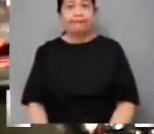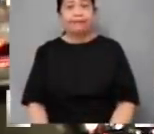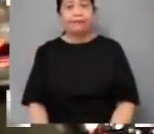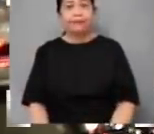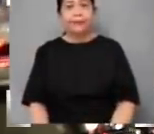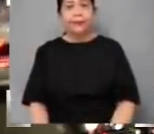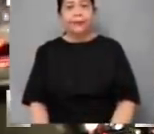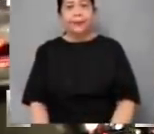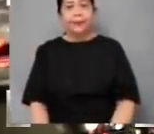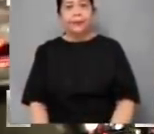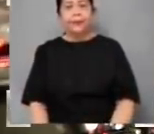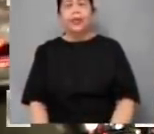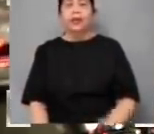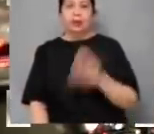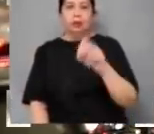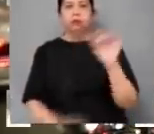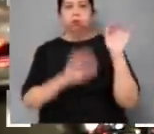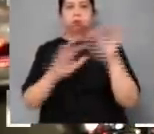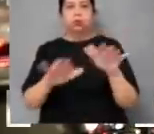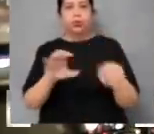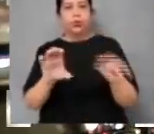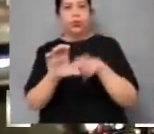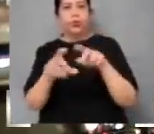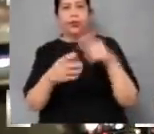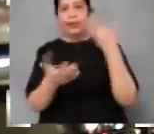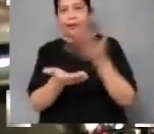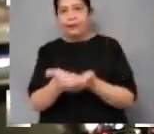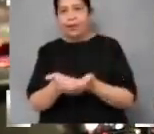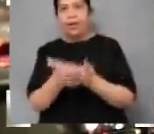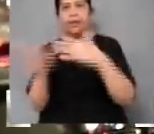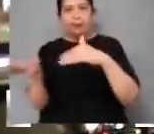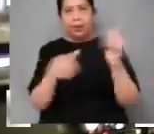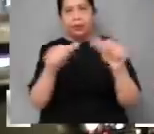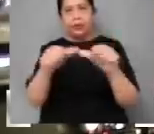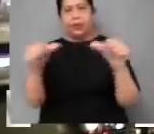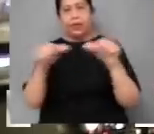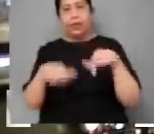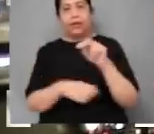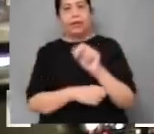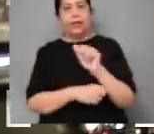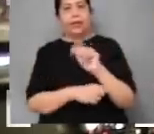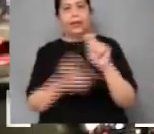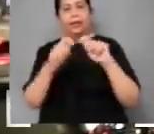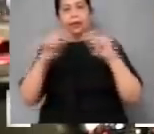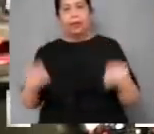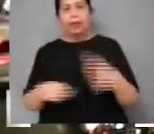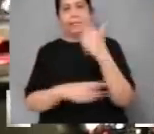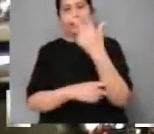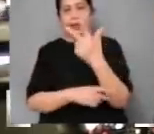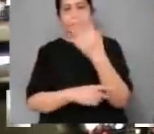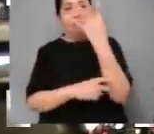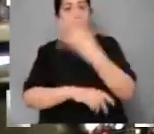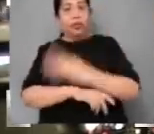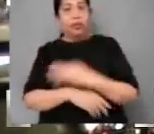Igan dagsa na mga pasahero sa arrival at departure area dito sa NAIA Terminal 3 apat na araw bago sumapit ang bagong